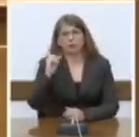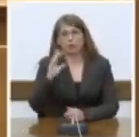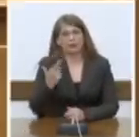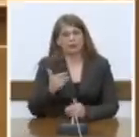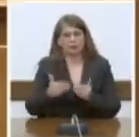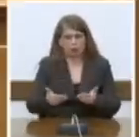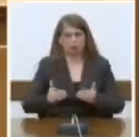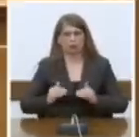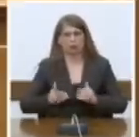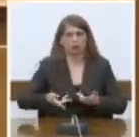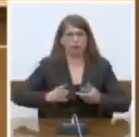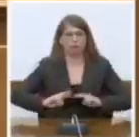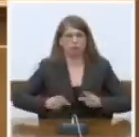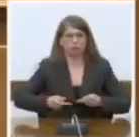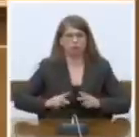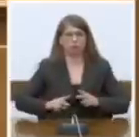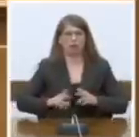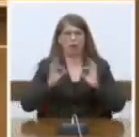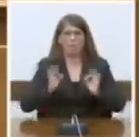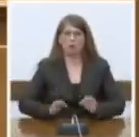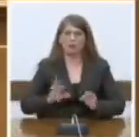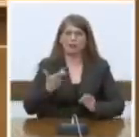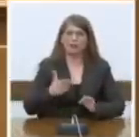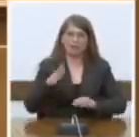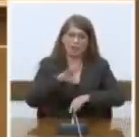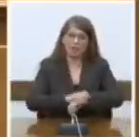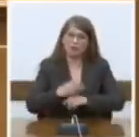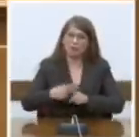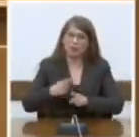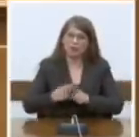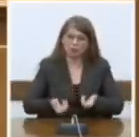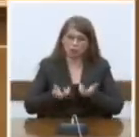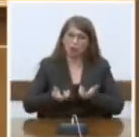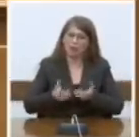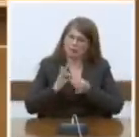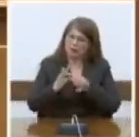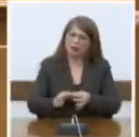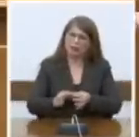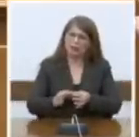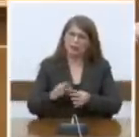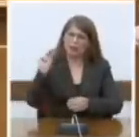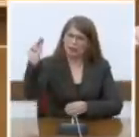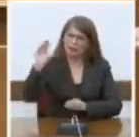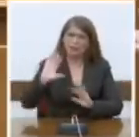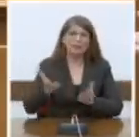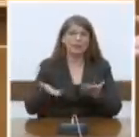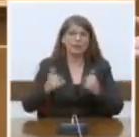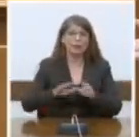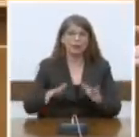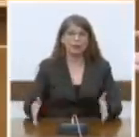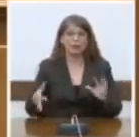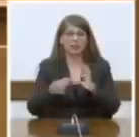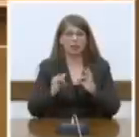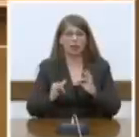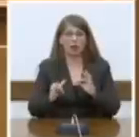στην απολιγνητοποίηση. Δεύτερον, γιατί η χώρα είναι δεσμευμένη στο φυσικό αέριο και συνεχίζει να δεσμεύεται. Τρίτον, γιατί δεν υπάρχει δίκτυο για να συνδεθούν ακόμα